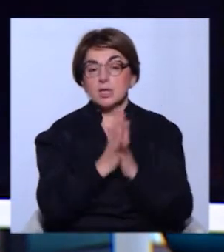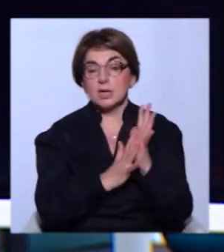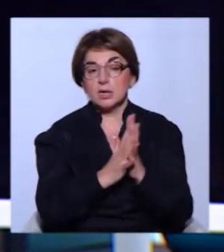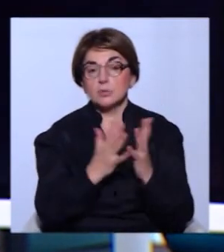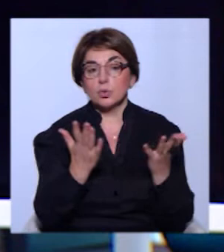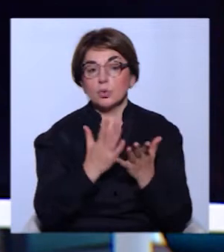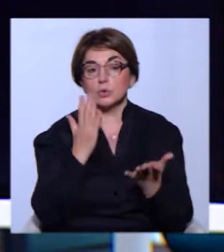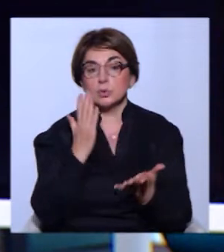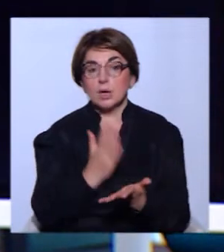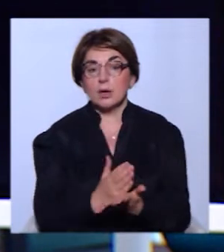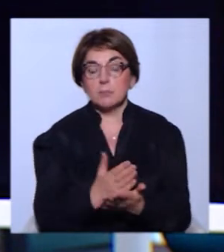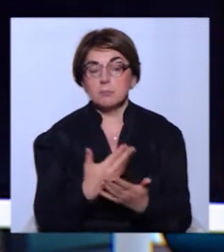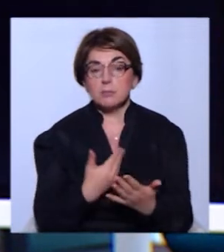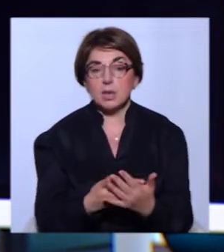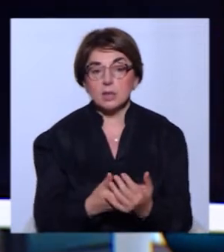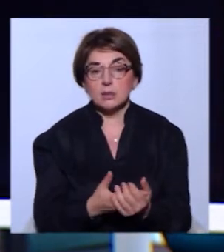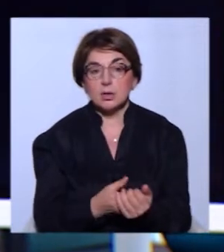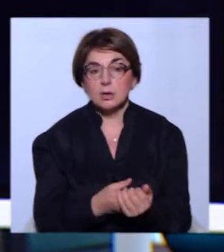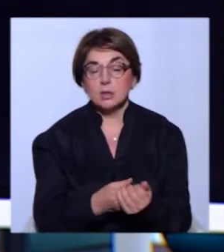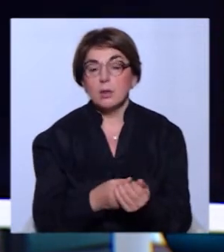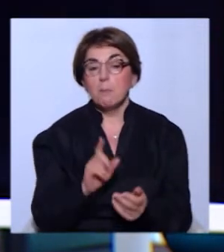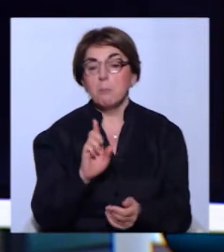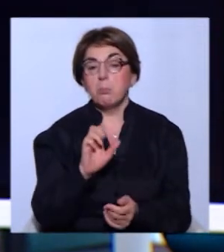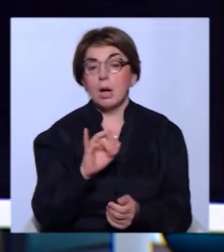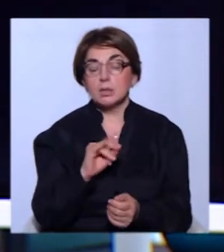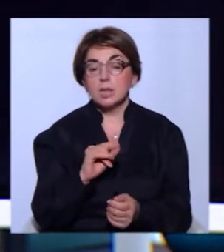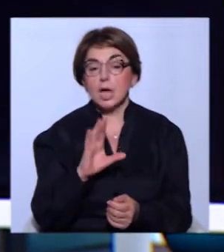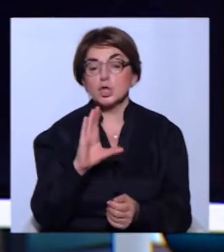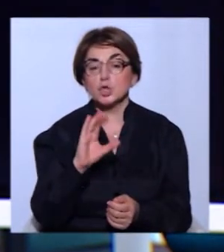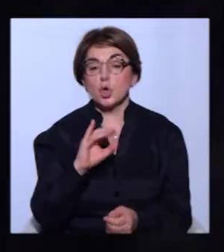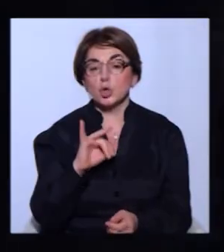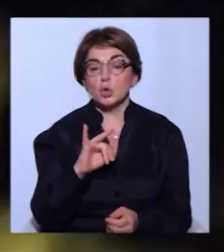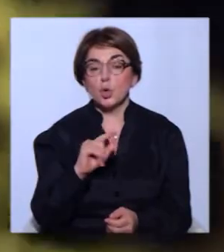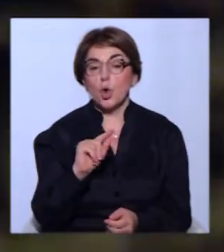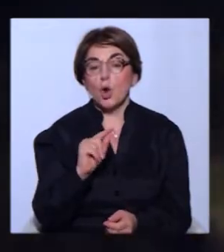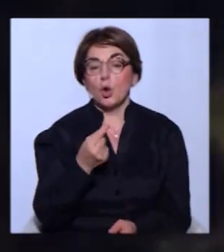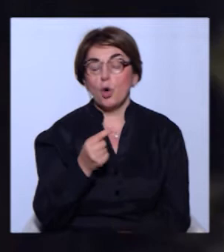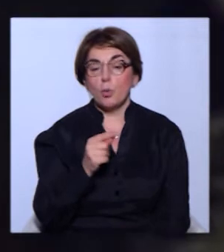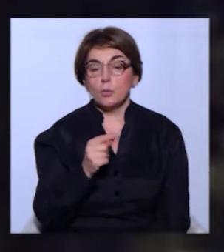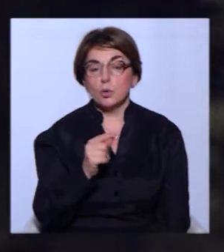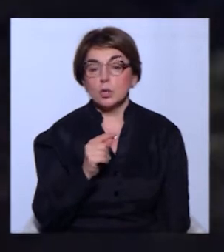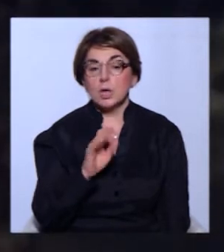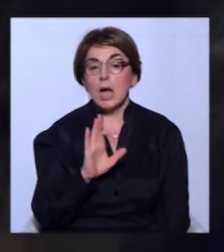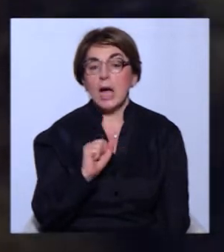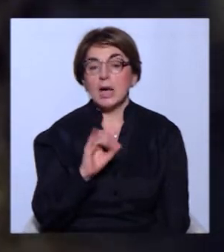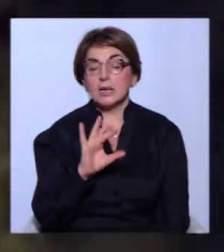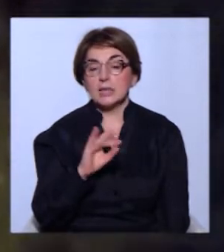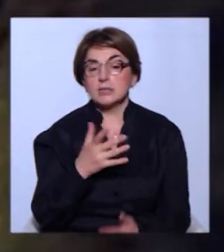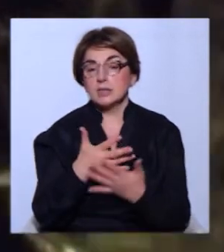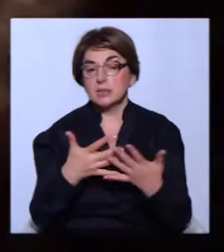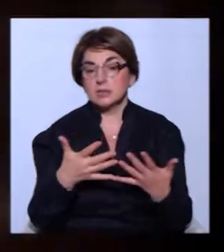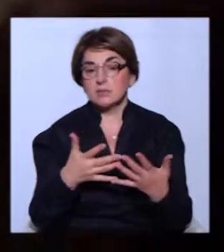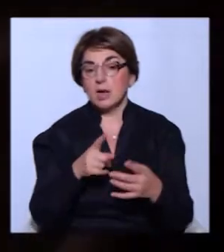პარკოსამცენარეებთან, როგორიც არის მაგალითად ბარდა, სოიო, ლობიო, არაქისი და